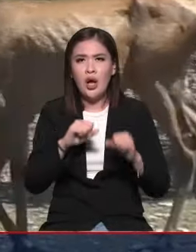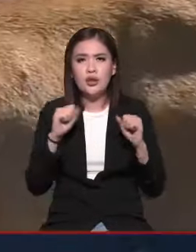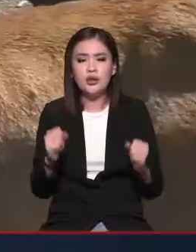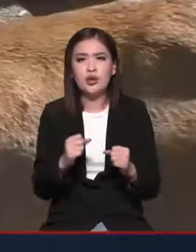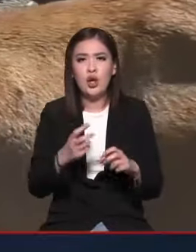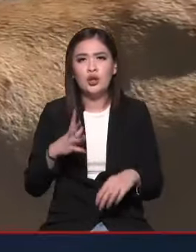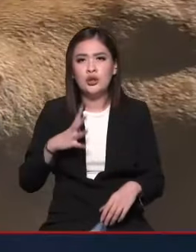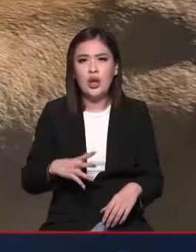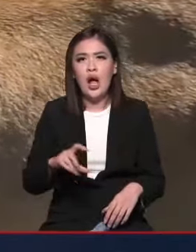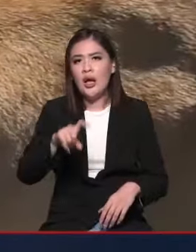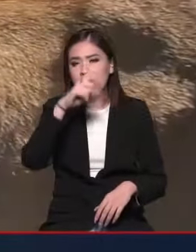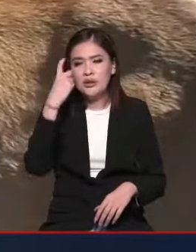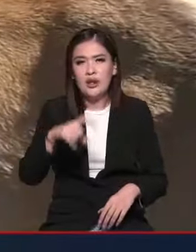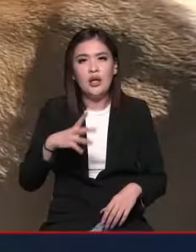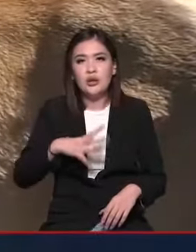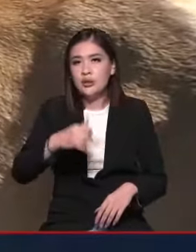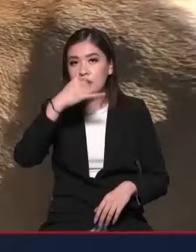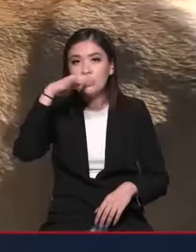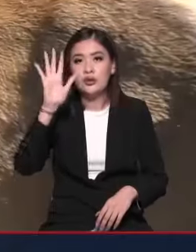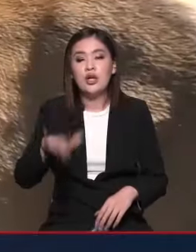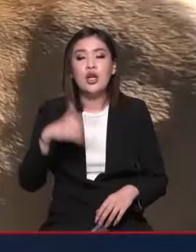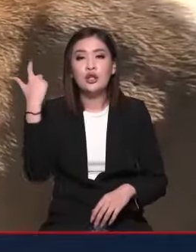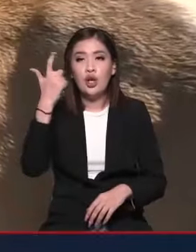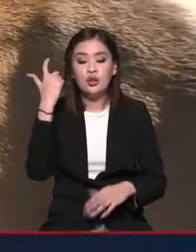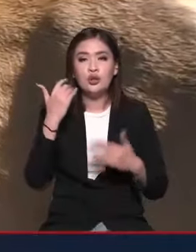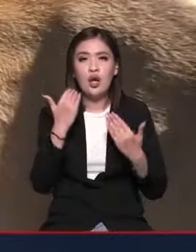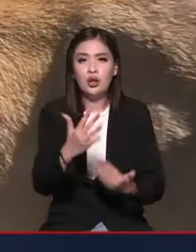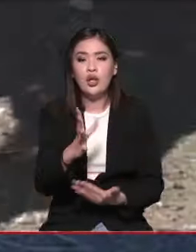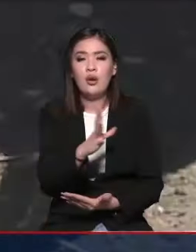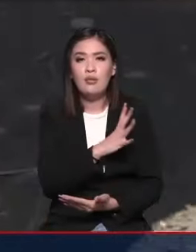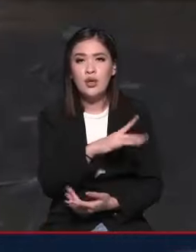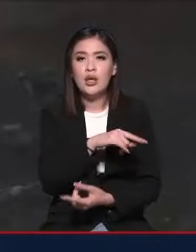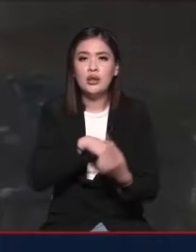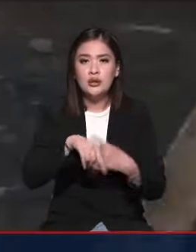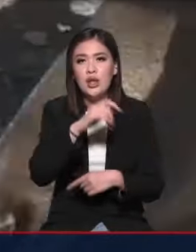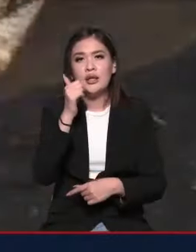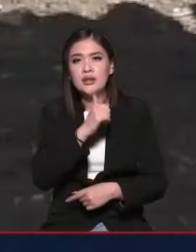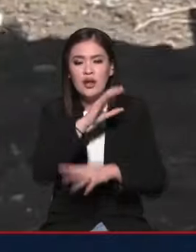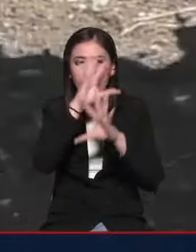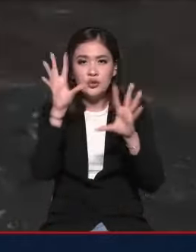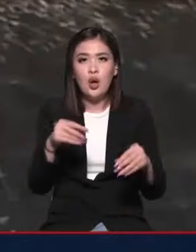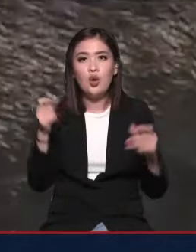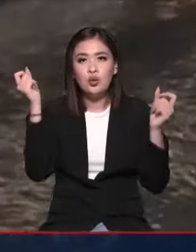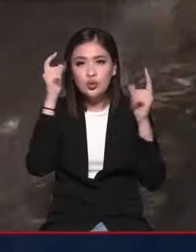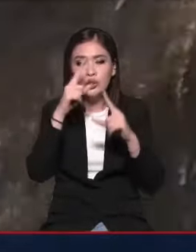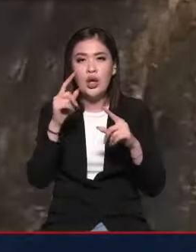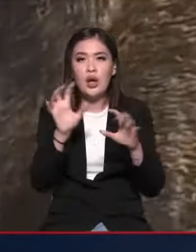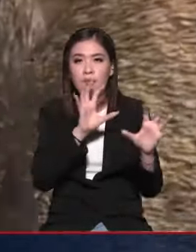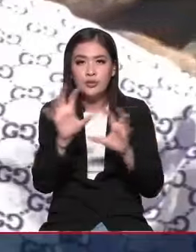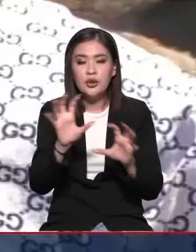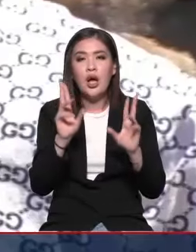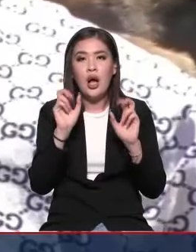жануар ыстыққа әлсіз келеді. Десекте шаруашылықтағы азаматтар уақыт өте келе бұл кәсіптің қыр сырын меңгеріп жануарларды бағудың бабын